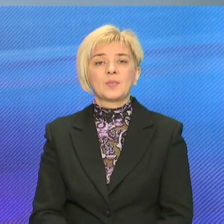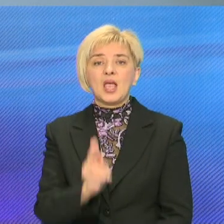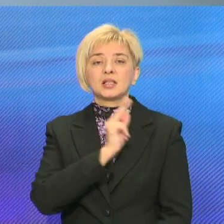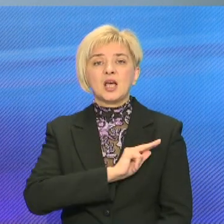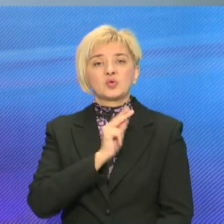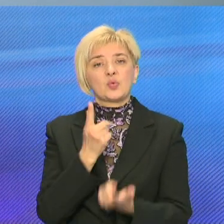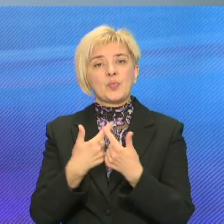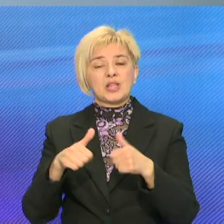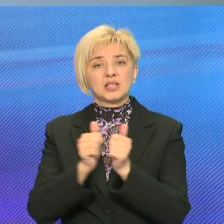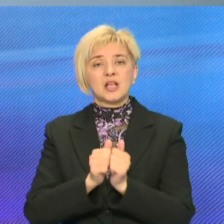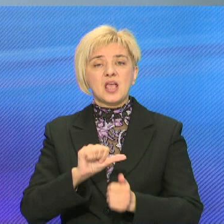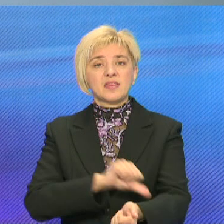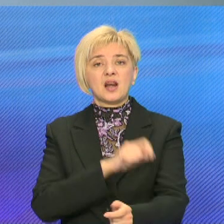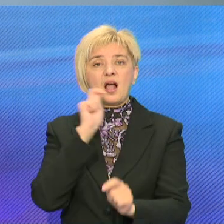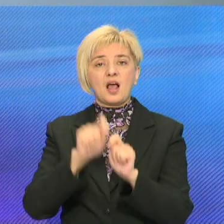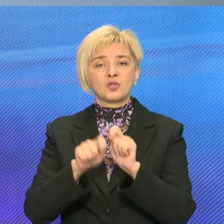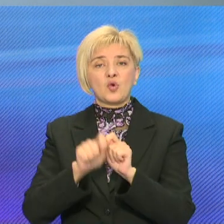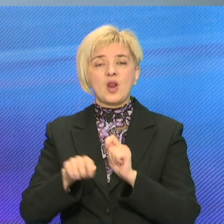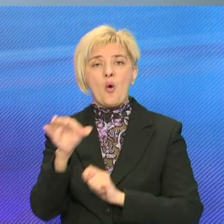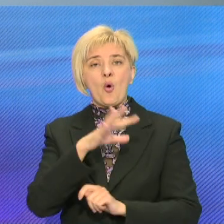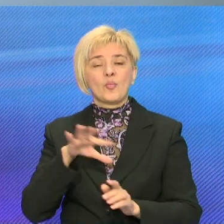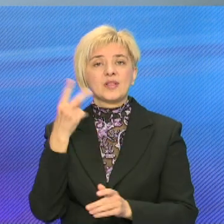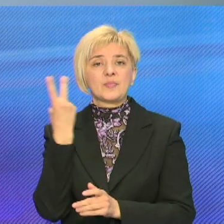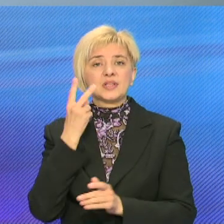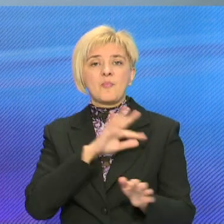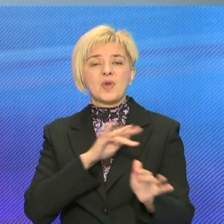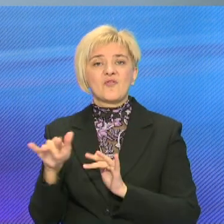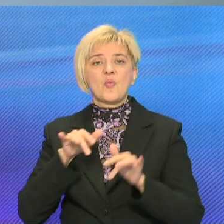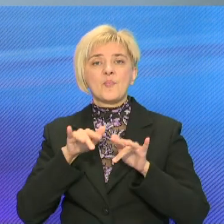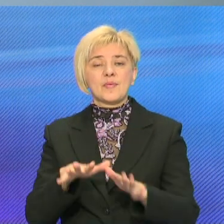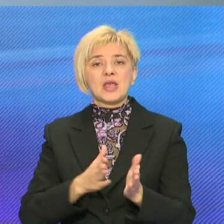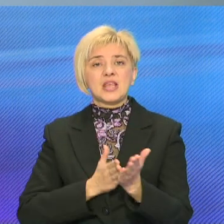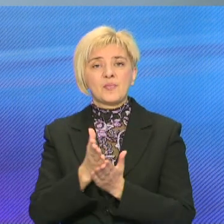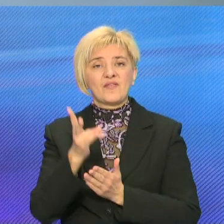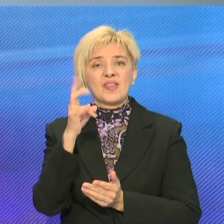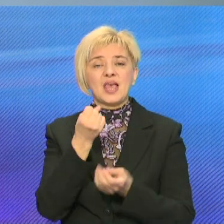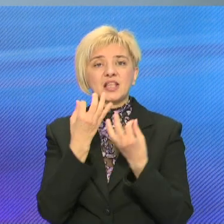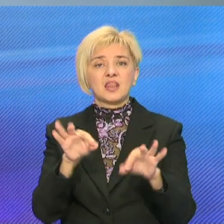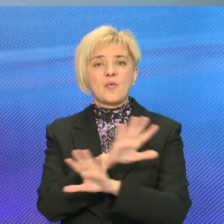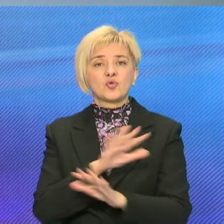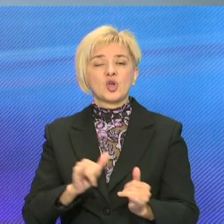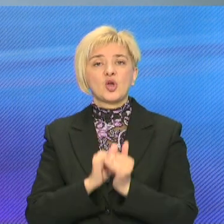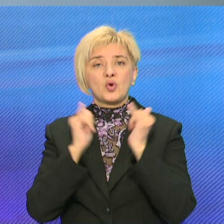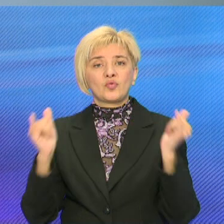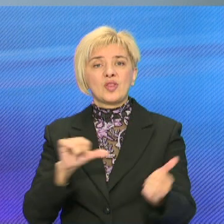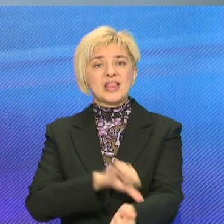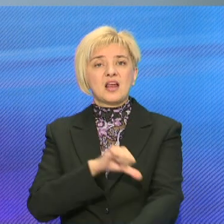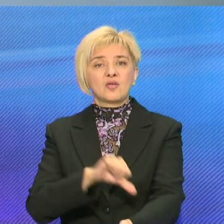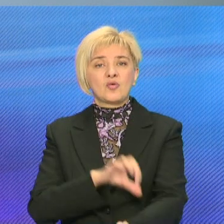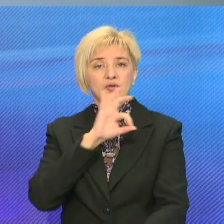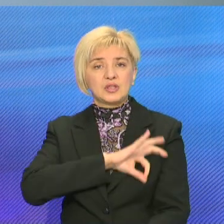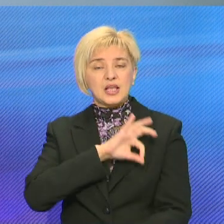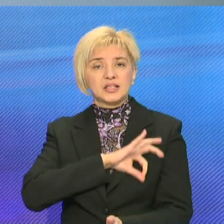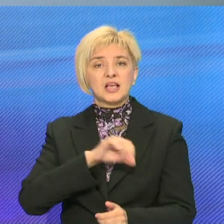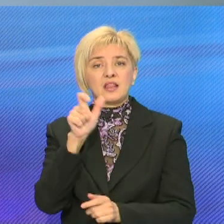Сотрудниками подразделения наркоконтроля области на постоянной основе проводятся мероприятия, направленные на недопущение роста наркотизации населения, а также